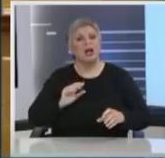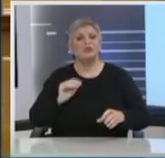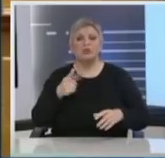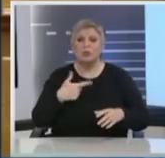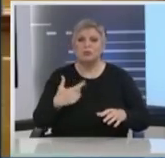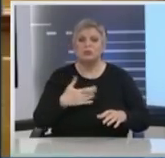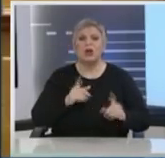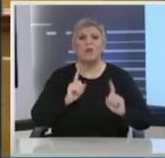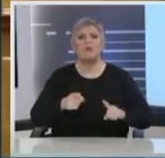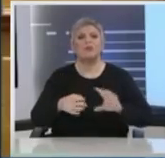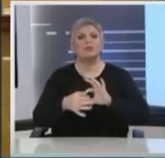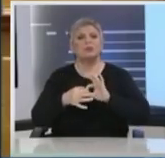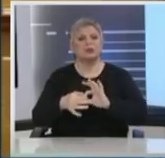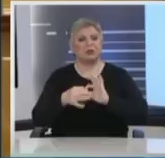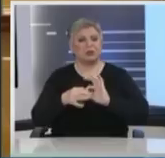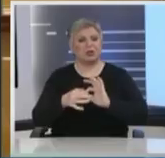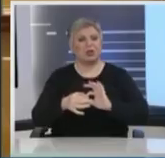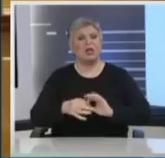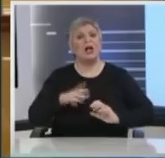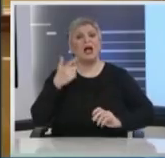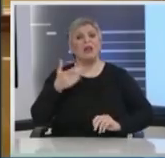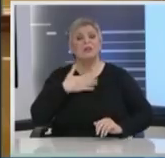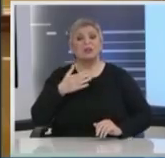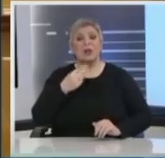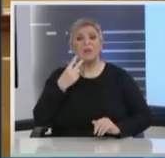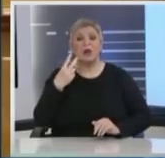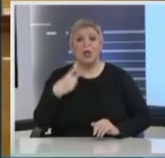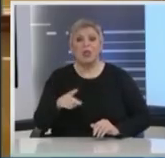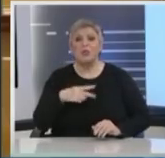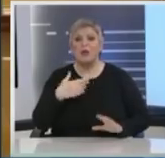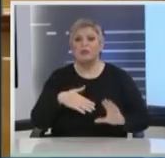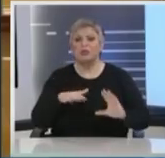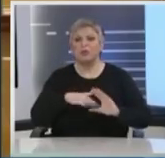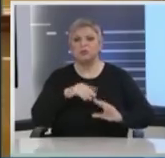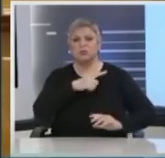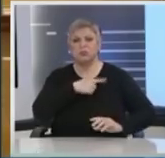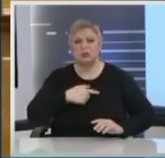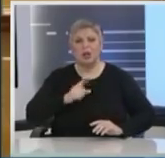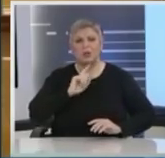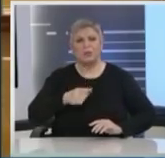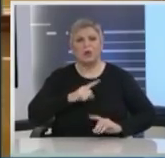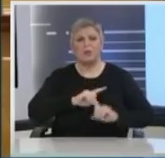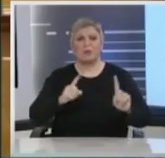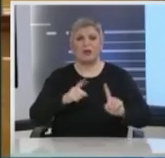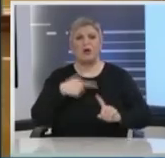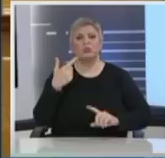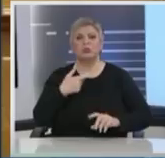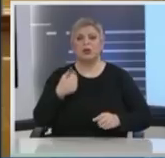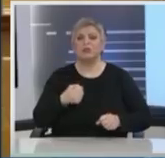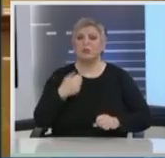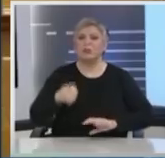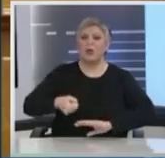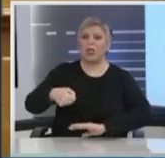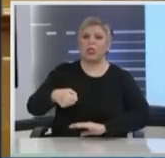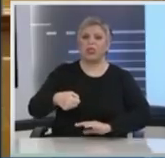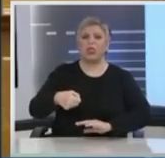διαφωνούμε. Για να πάψουν οι ταβατζίδες να ελέγχουν τον πολιτικό κόσμο. Να πληρώνουν με βαλίτσες